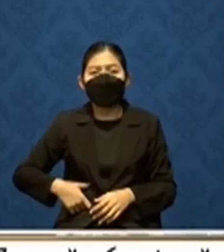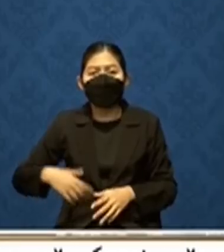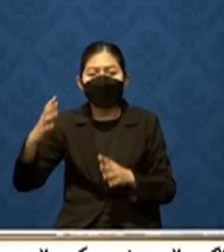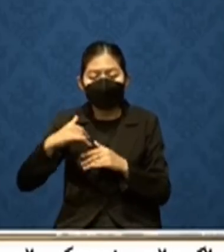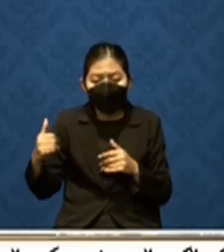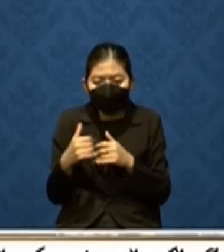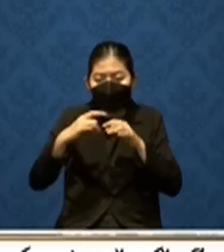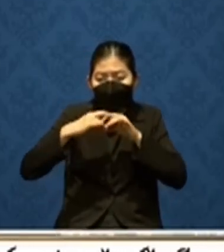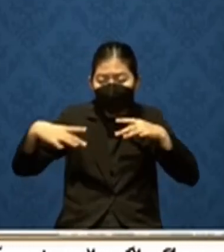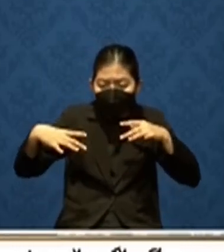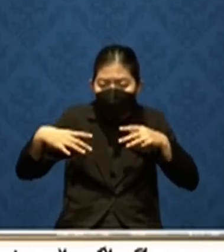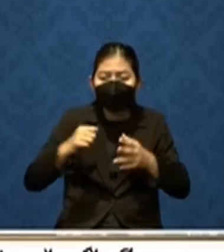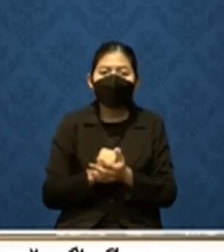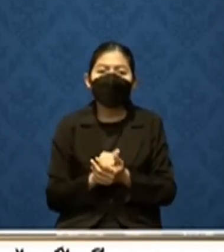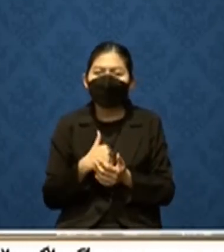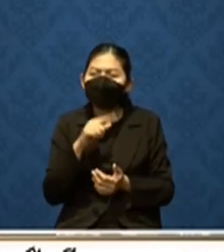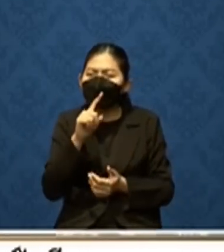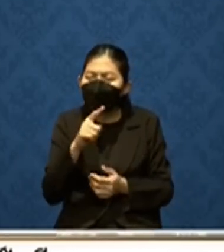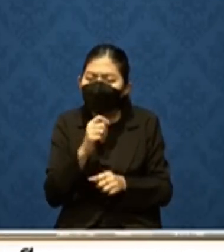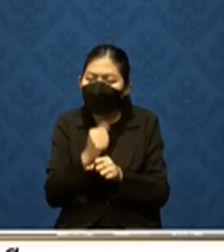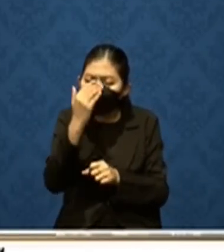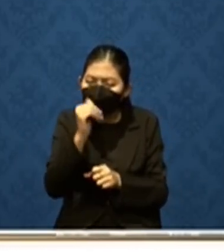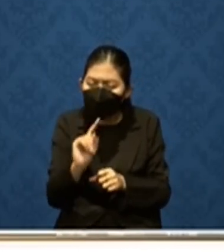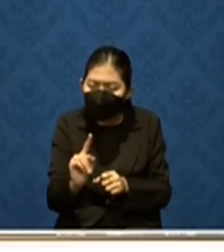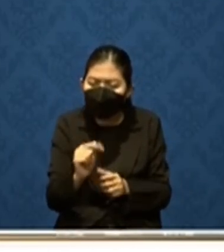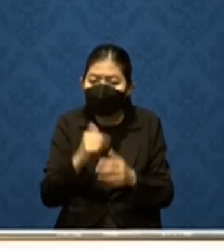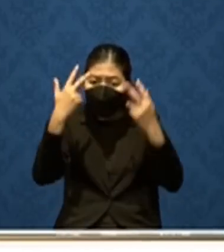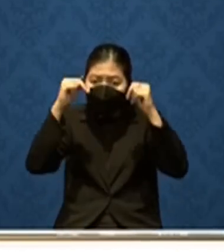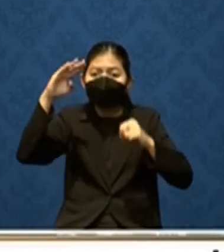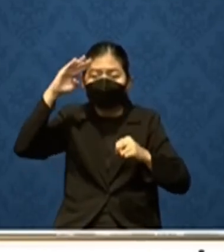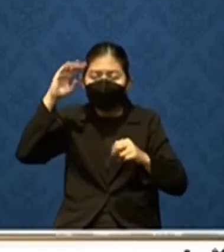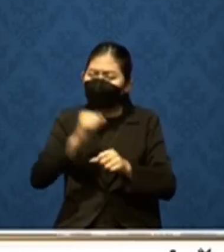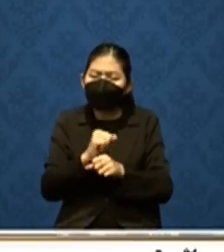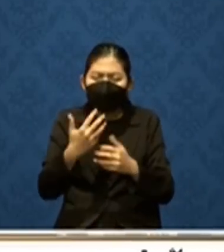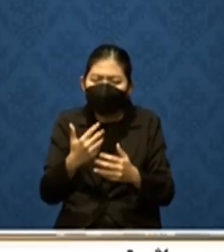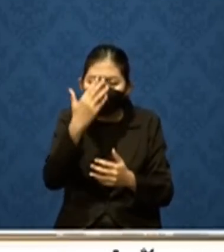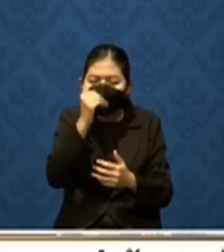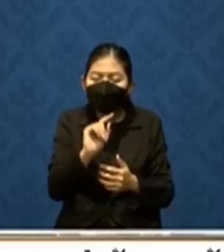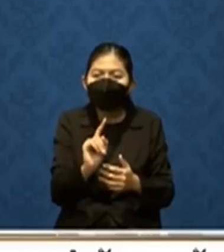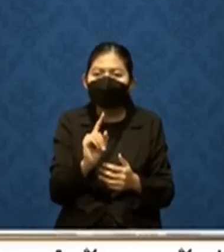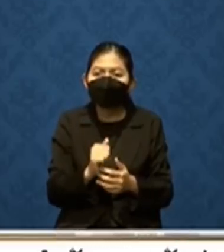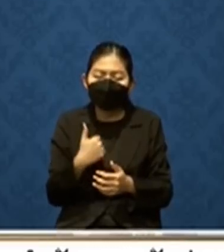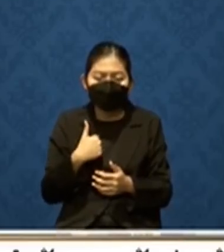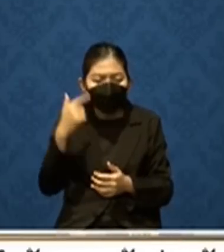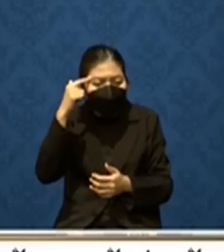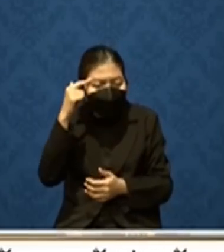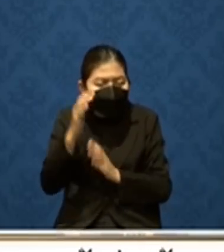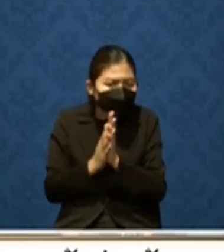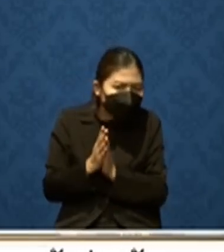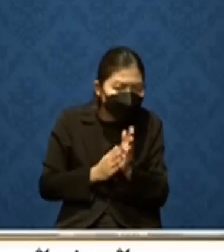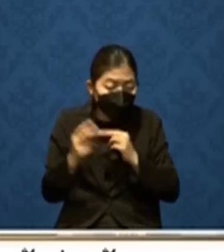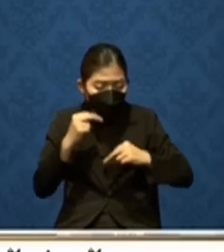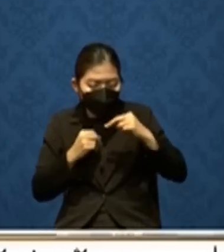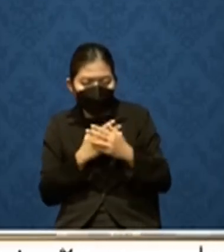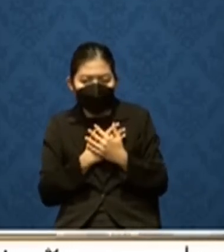คู่ขัดแย้งใดท่านทำได้อย่างไรท่านมันอาหารครับพลเอกประยุทธ์จันทร์โอชาทำได้อย่างไรเพียงเพื่อจะปกป้องคุ้มครอง